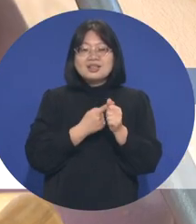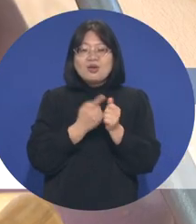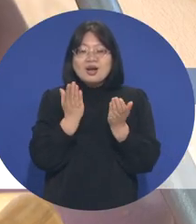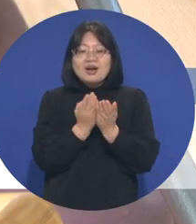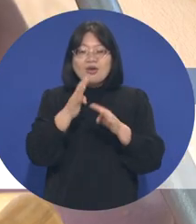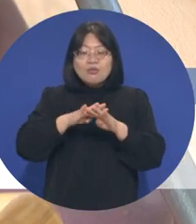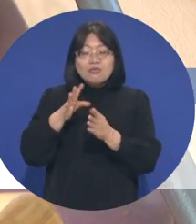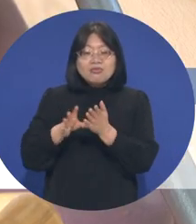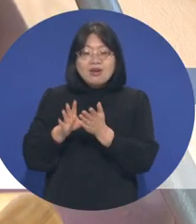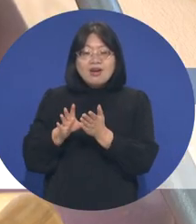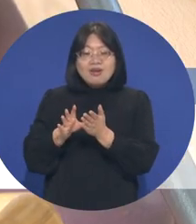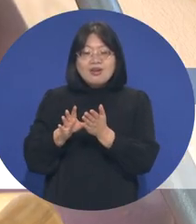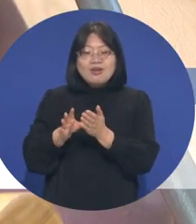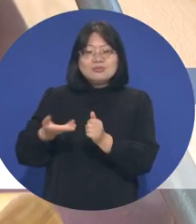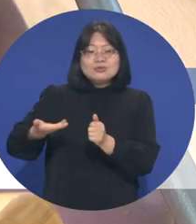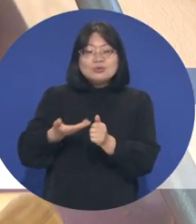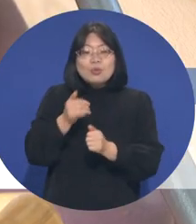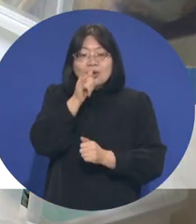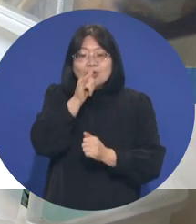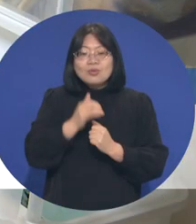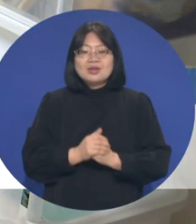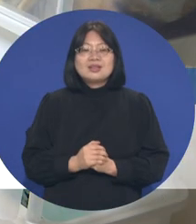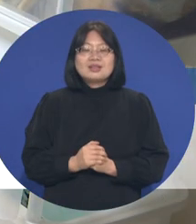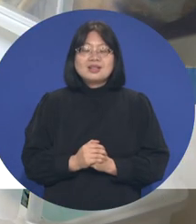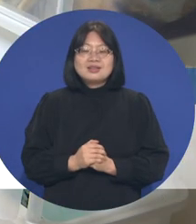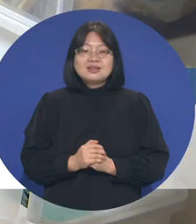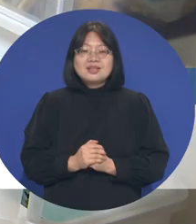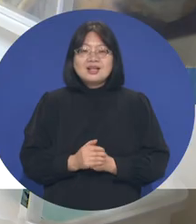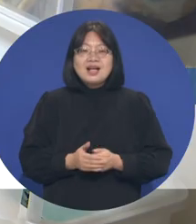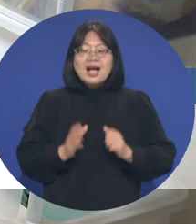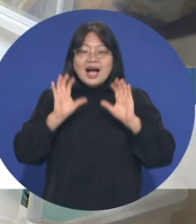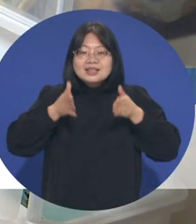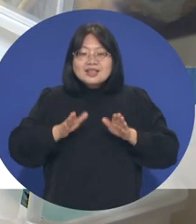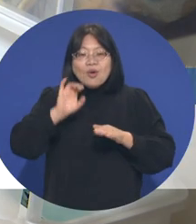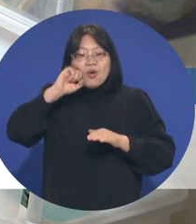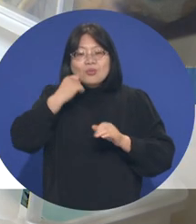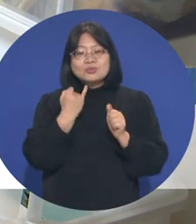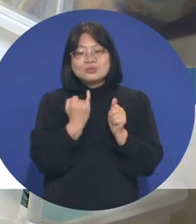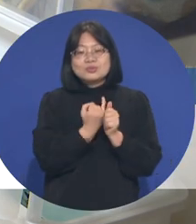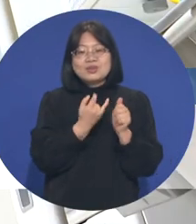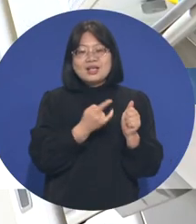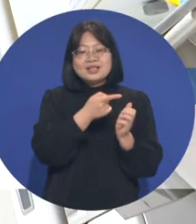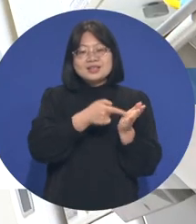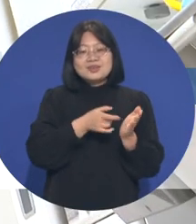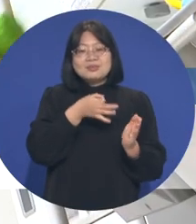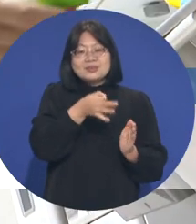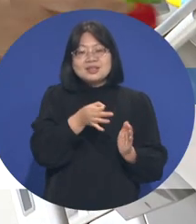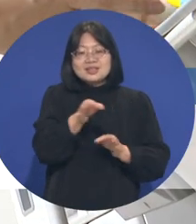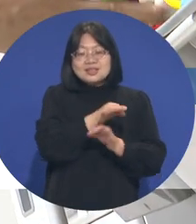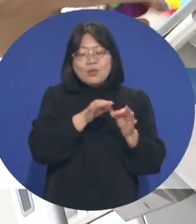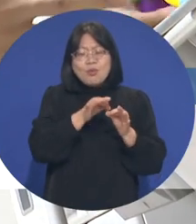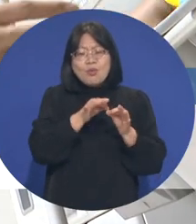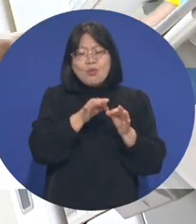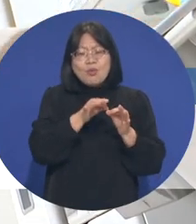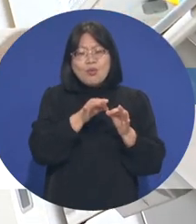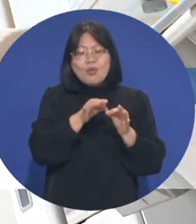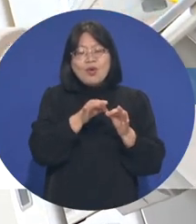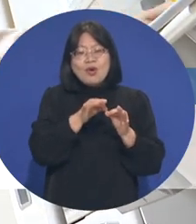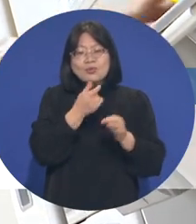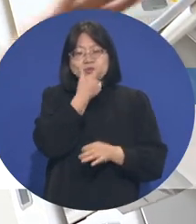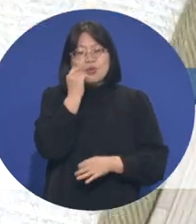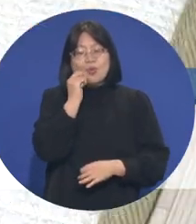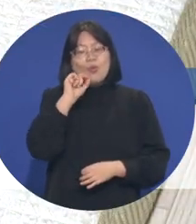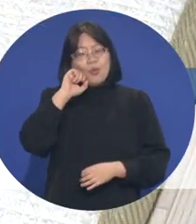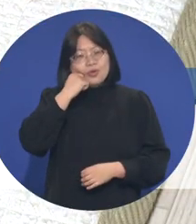친환경 상문을 지원하는 부분도 있고요 또 어 난임부부 시술비 지원처럼 어떤 경제적인 어려움을